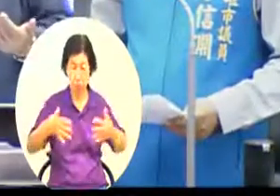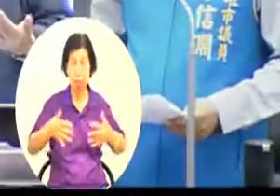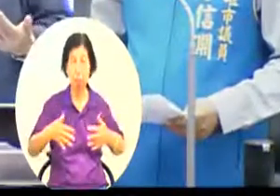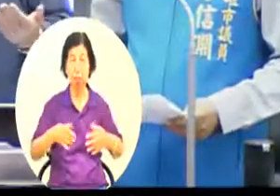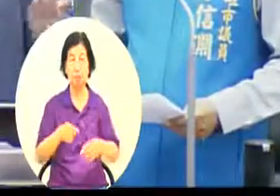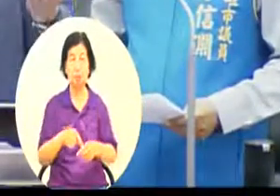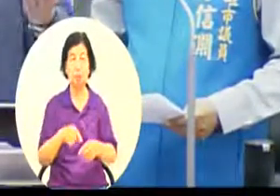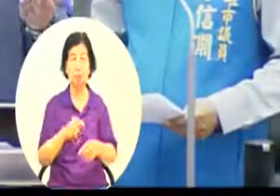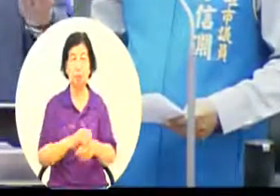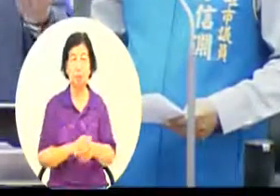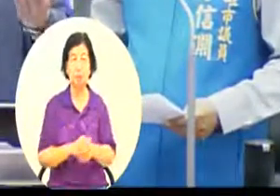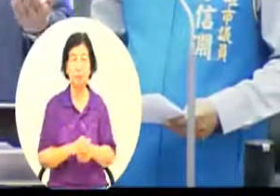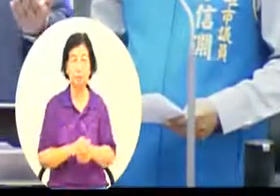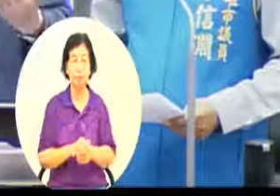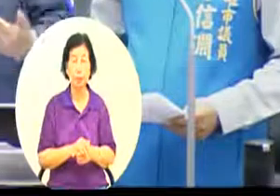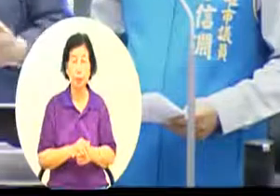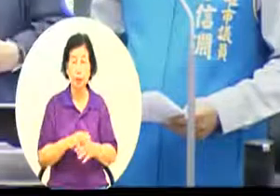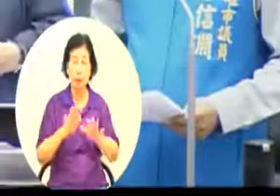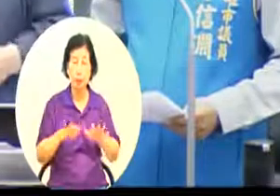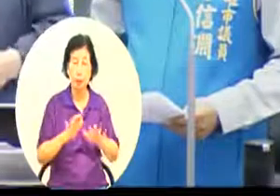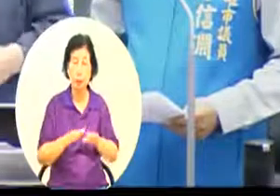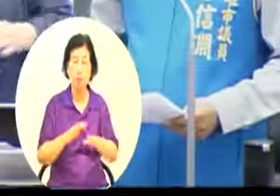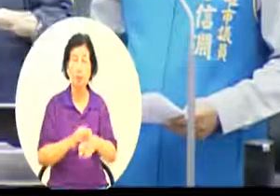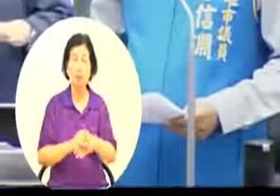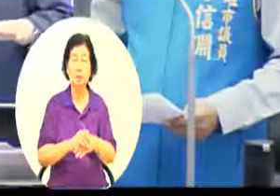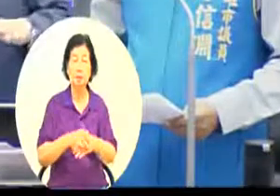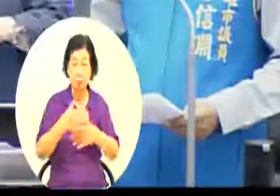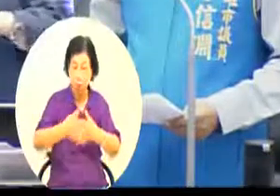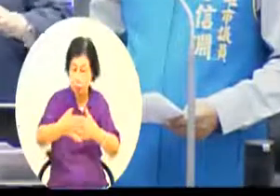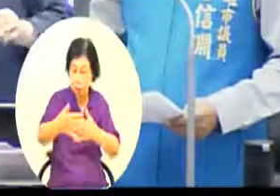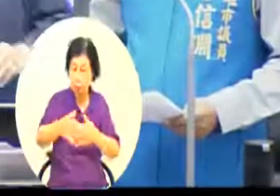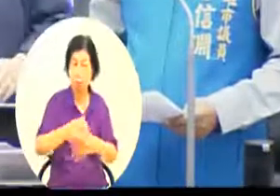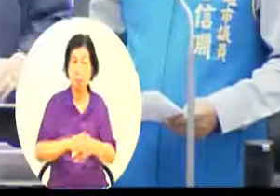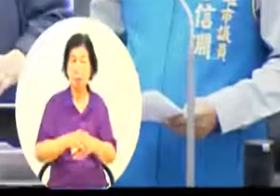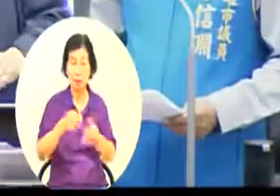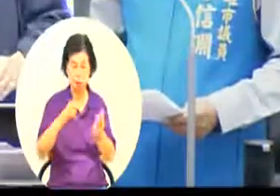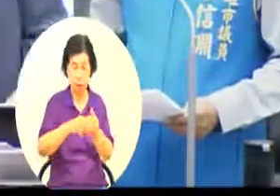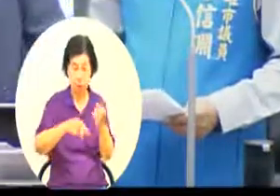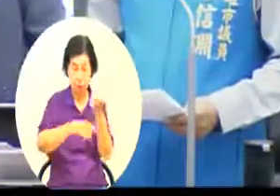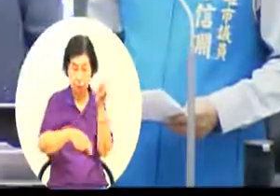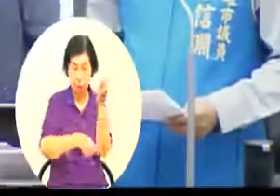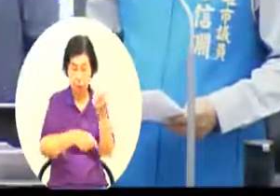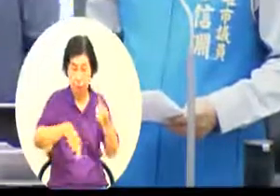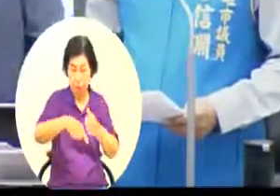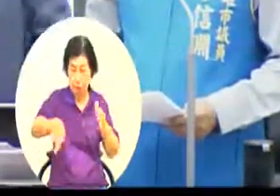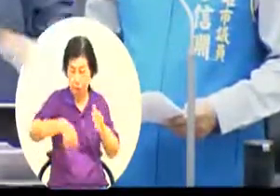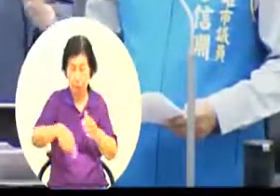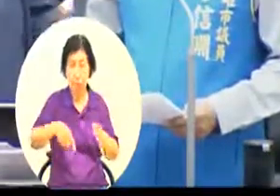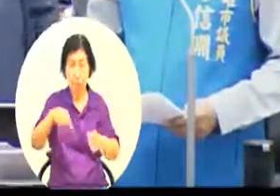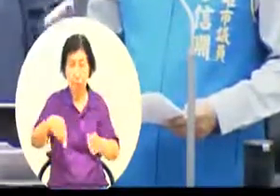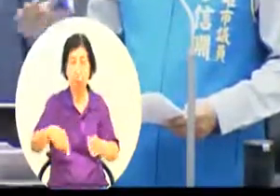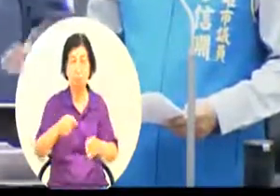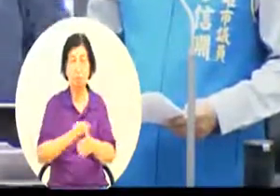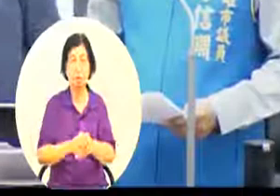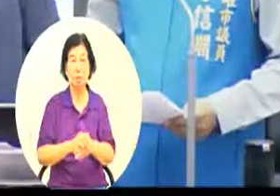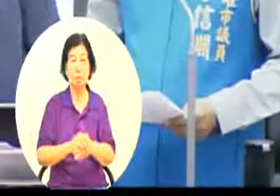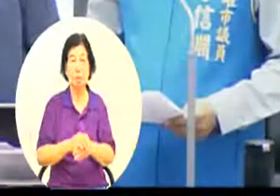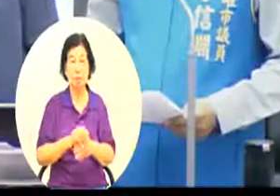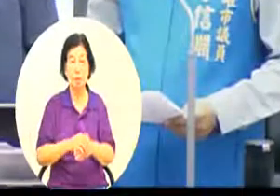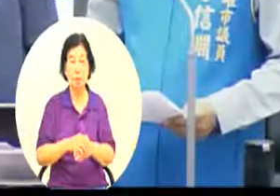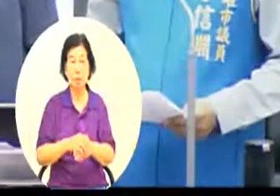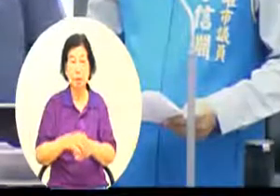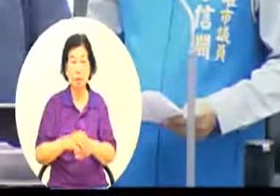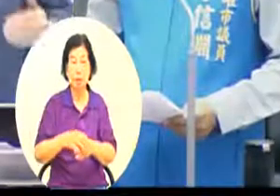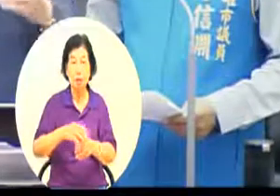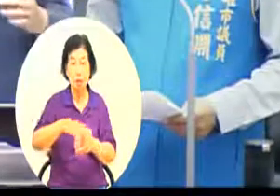进度是还在立法院，那贵党是对不起啊，贵党的党团没有支